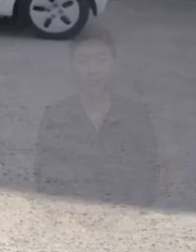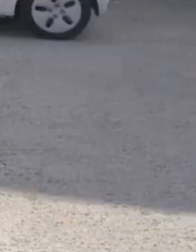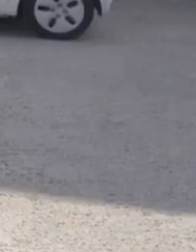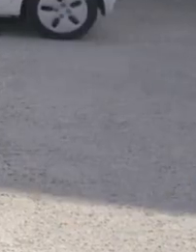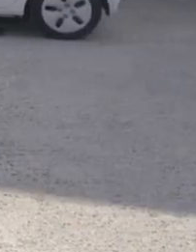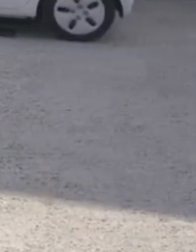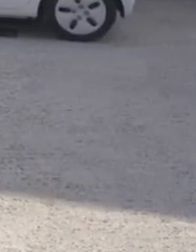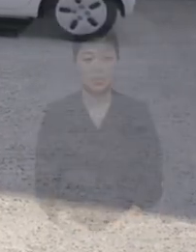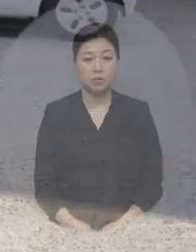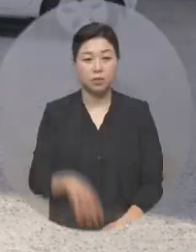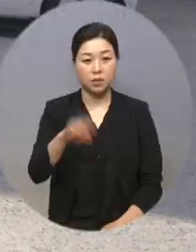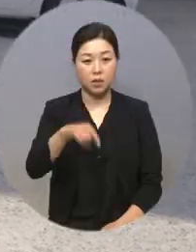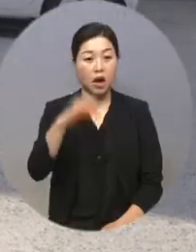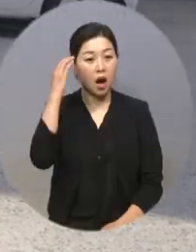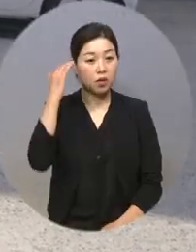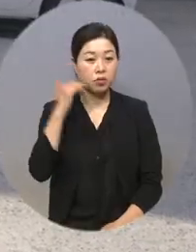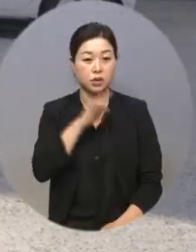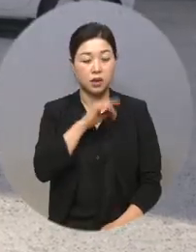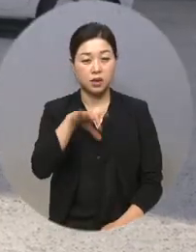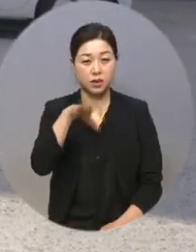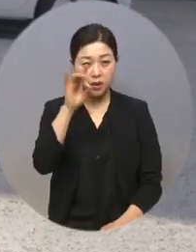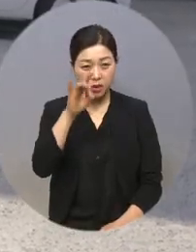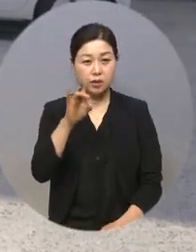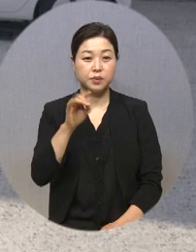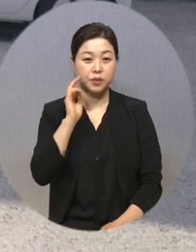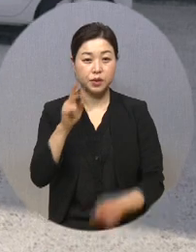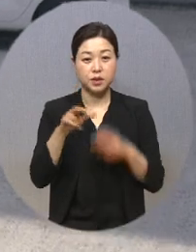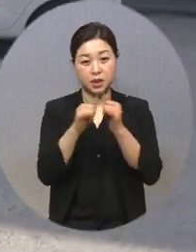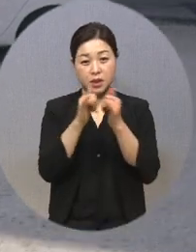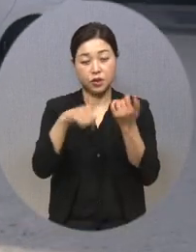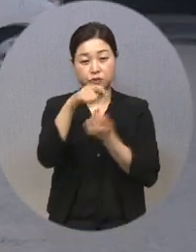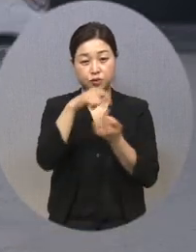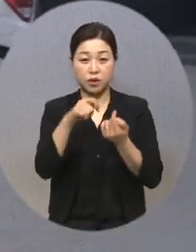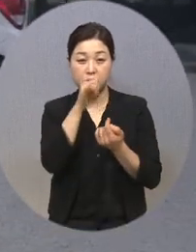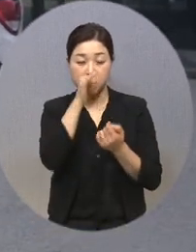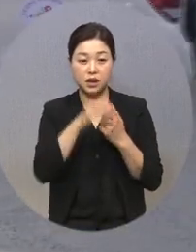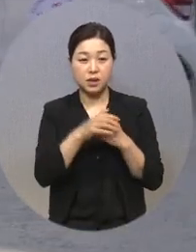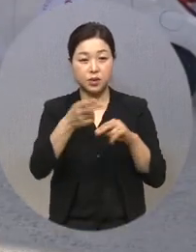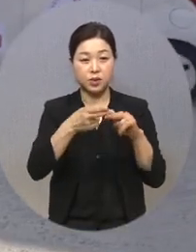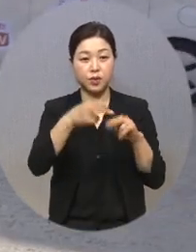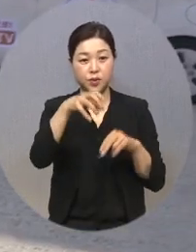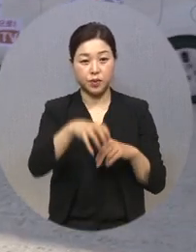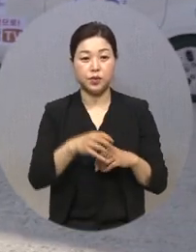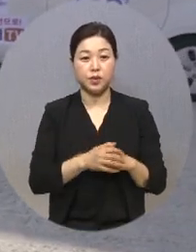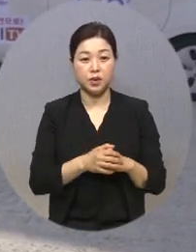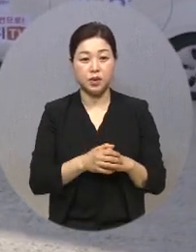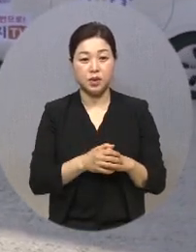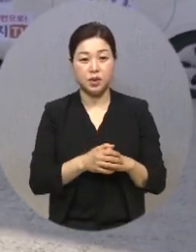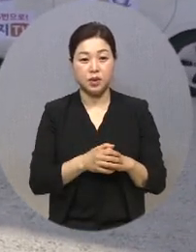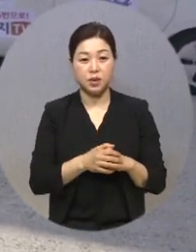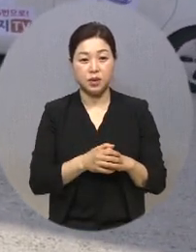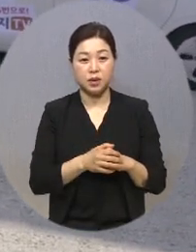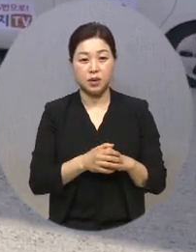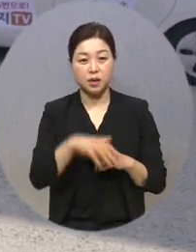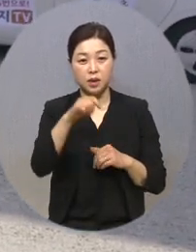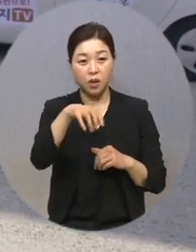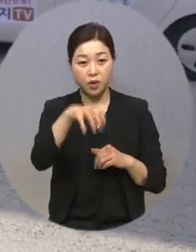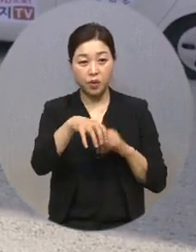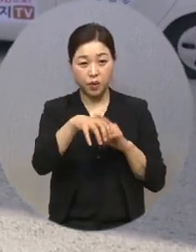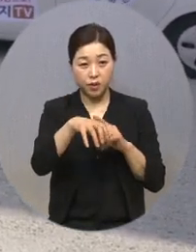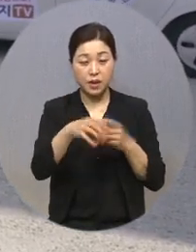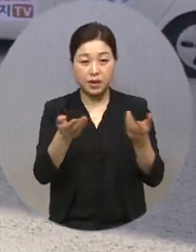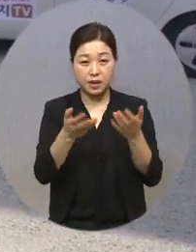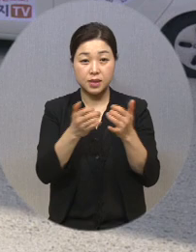거예요. 여기가 저 대한민국 최초로 중증 장애인분들이 운영하는 레스토랑이에요. 여기 모든 식당, 요리사부터 코딩이